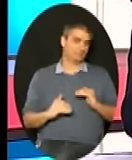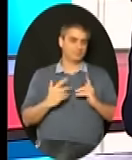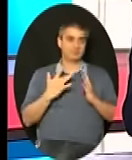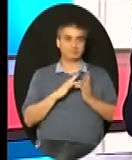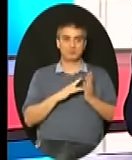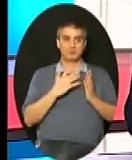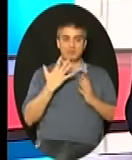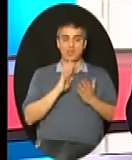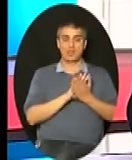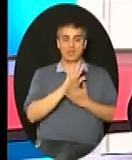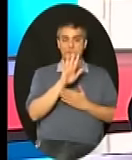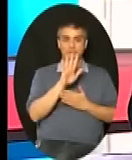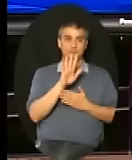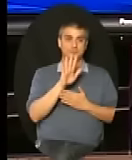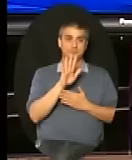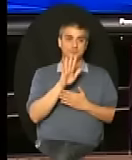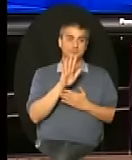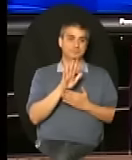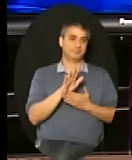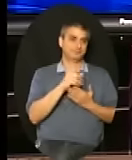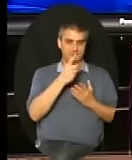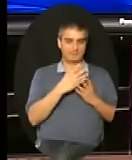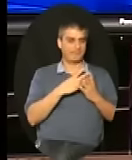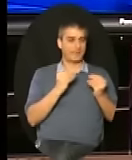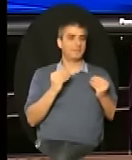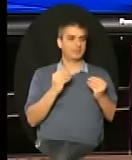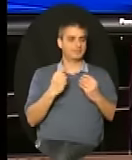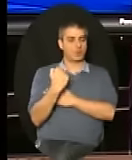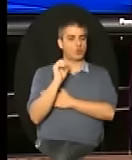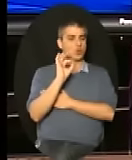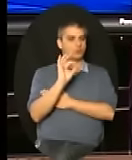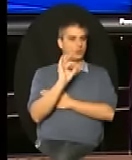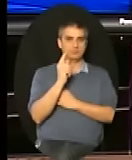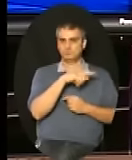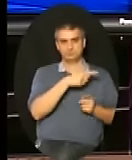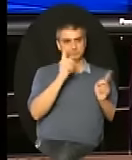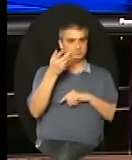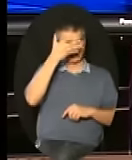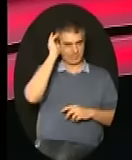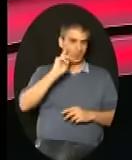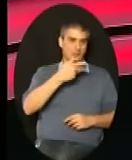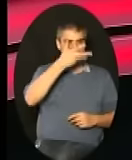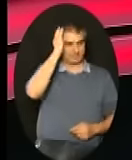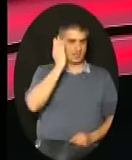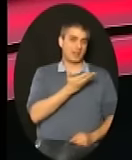המנדטים, מגיע לכדי 15 מנדטים, ואתם מאבדים בעצם את הכוח שלכם לטובת יאיר יאיר לפיד, שוב יאיר